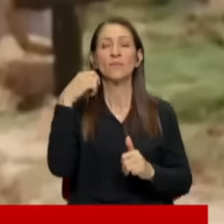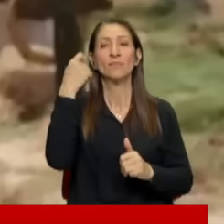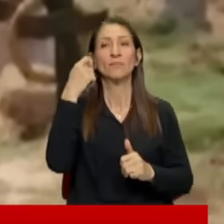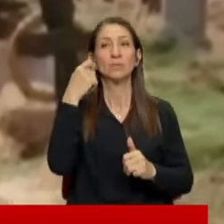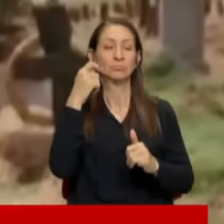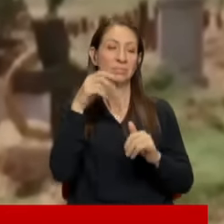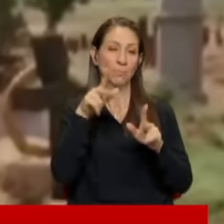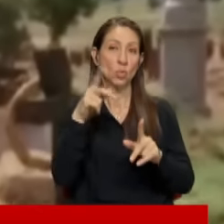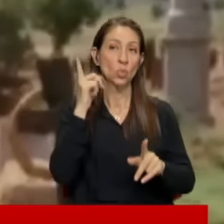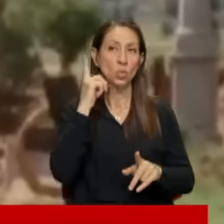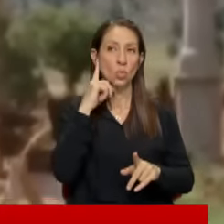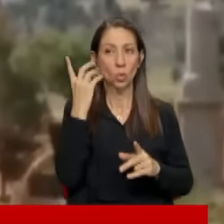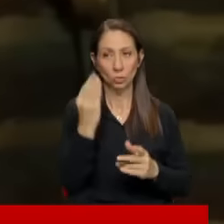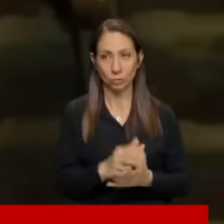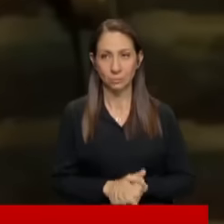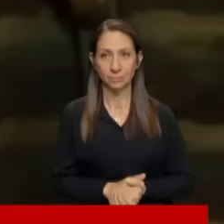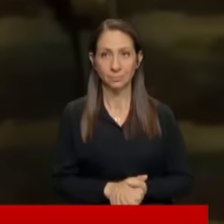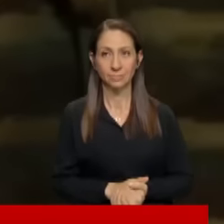oldu.